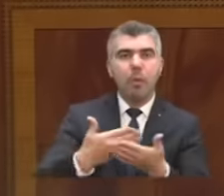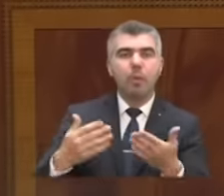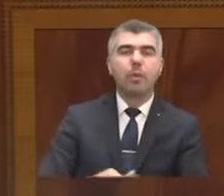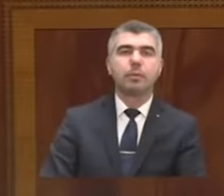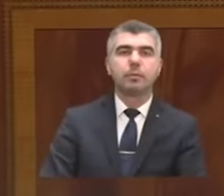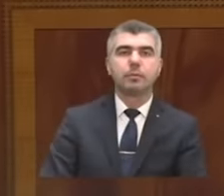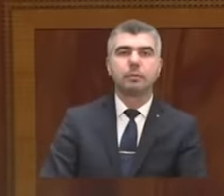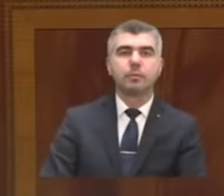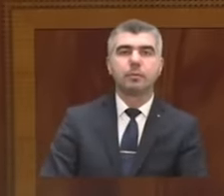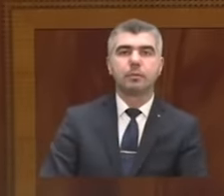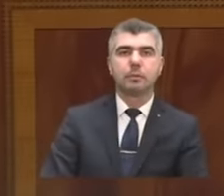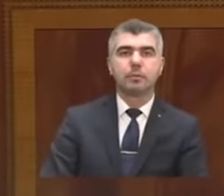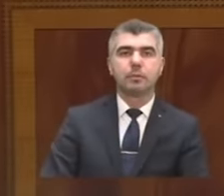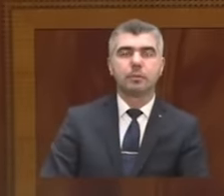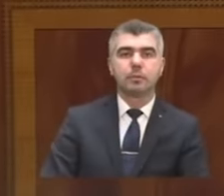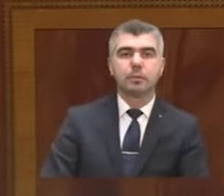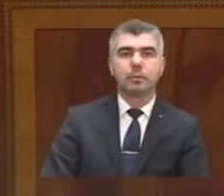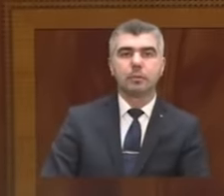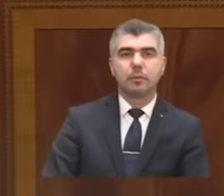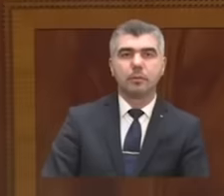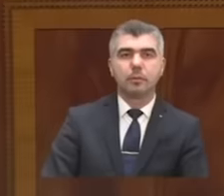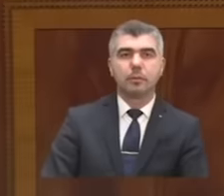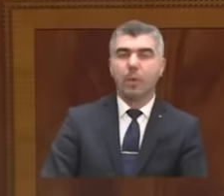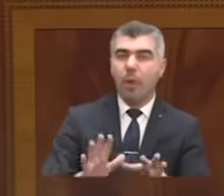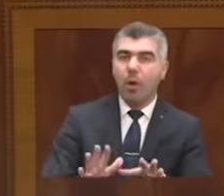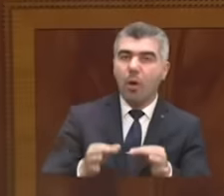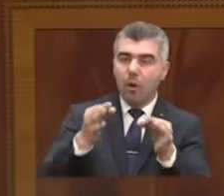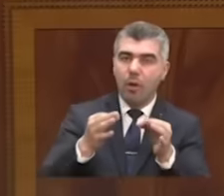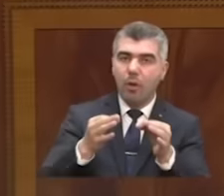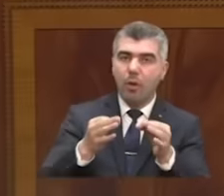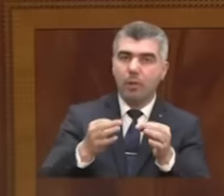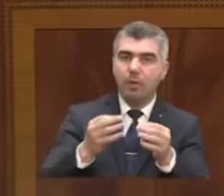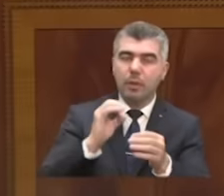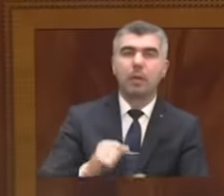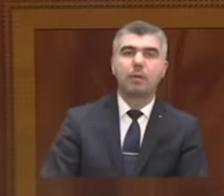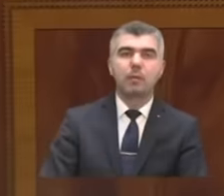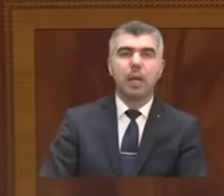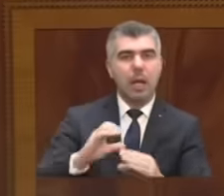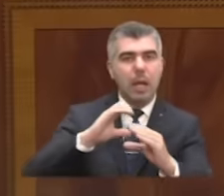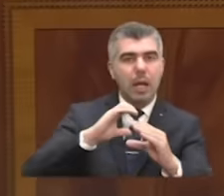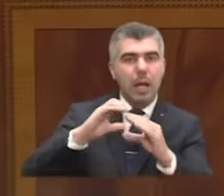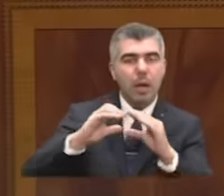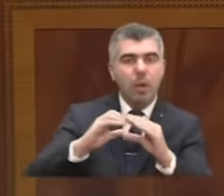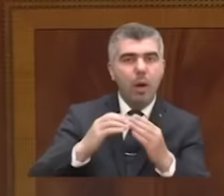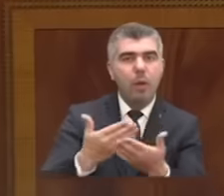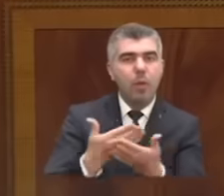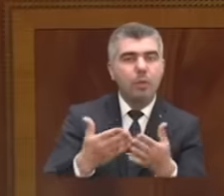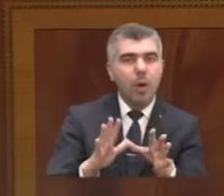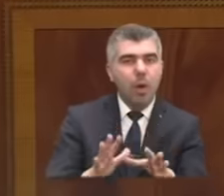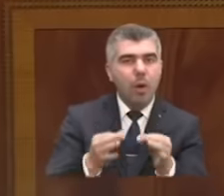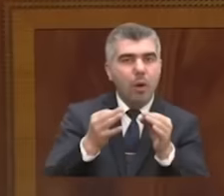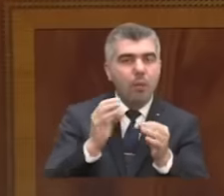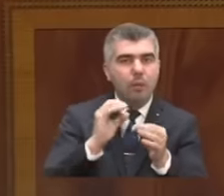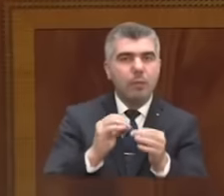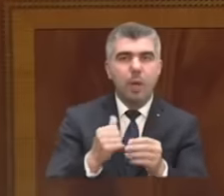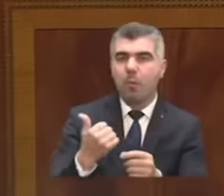والسادة النائبات والنواب المحترمون، على ضوء مخرجات هذه المحطة من